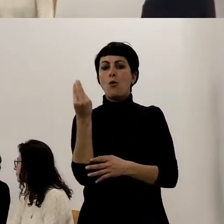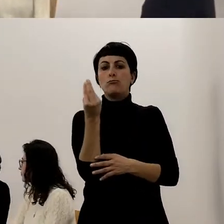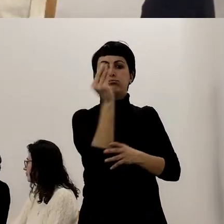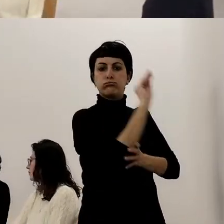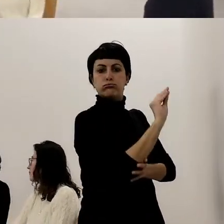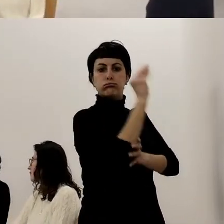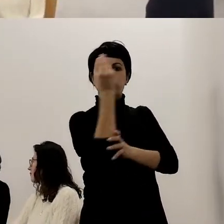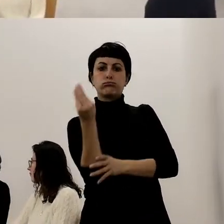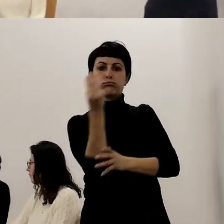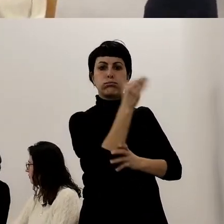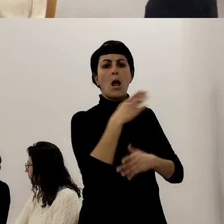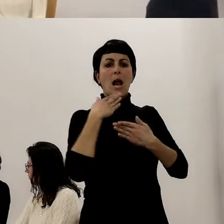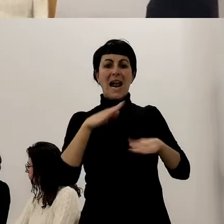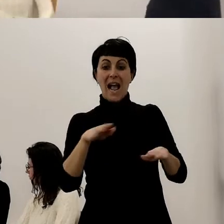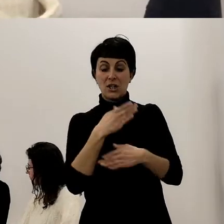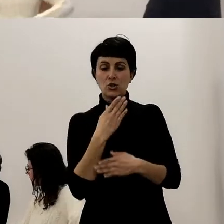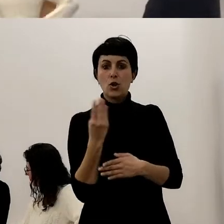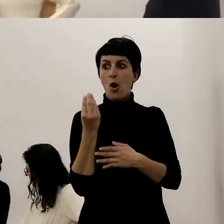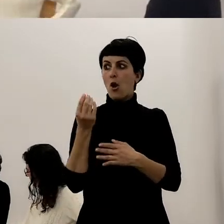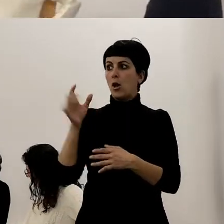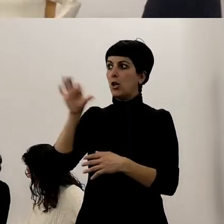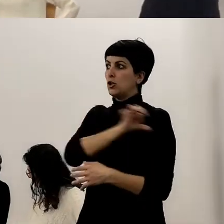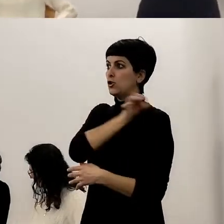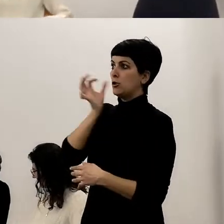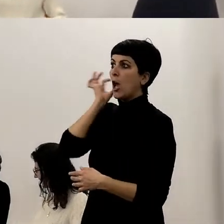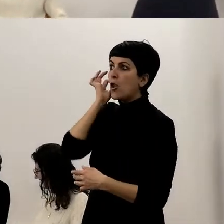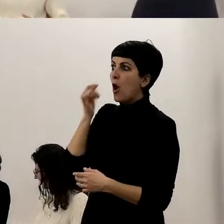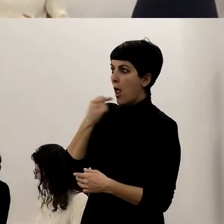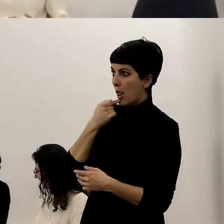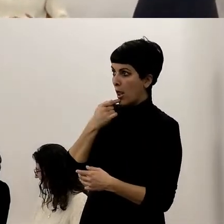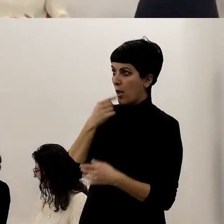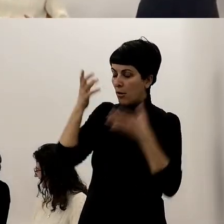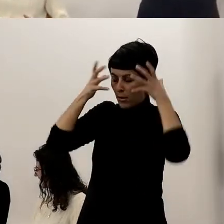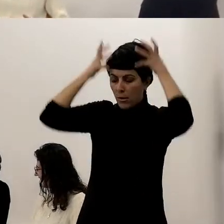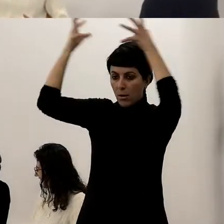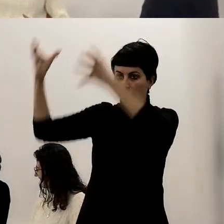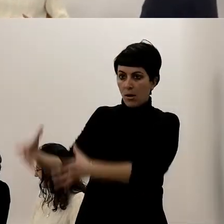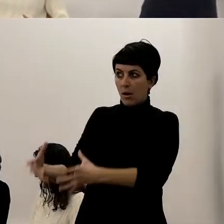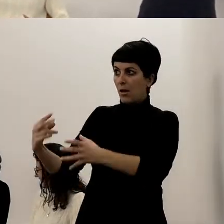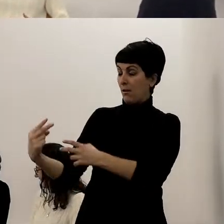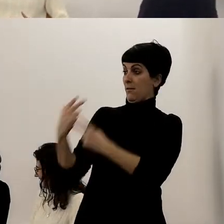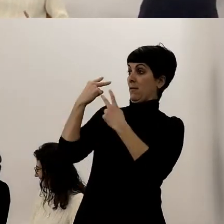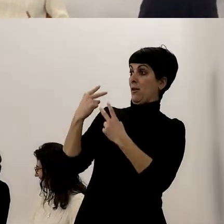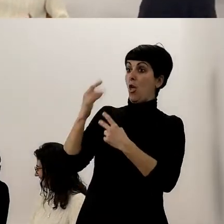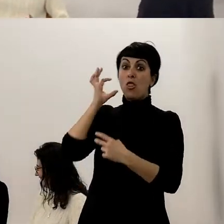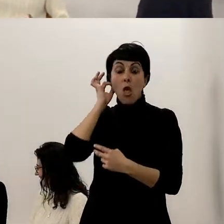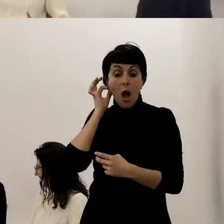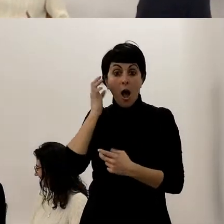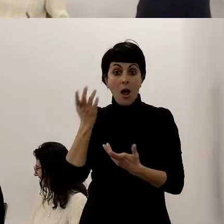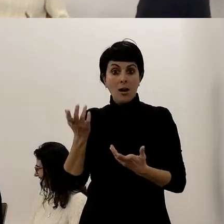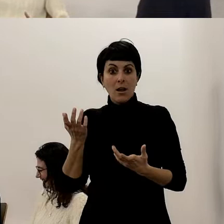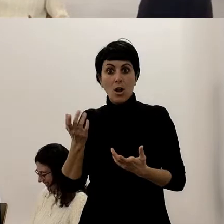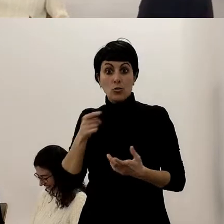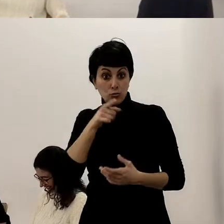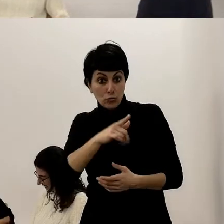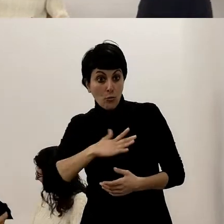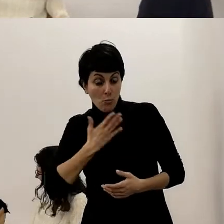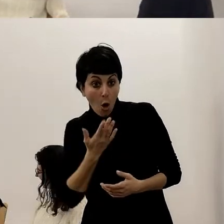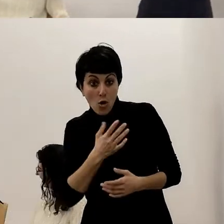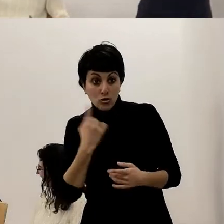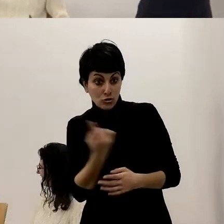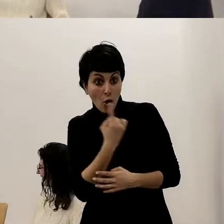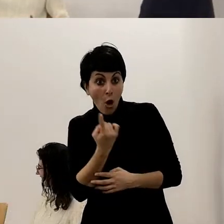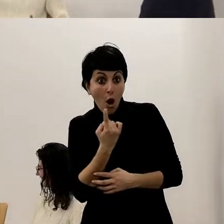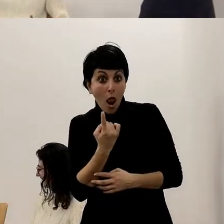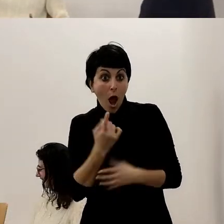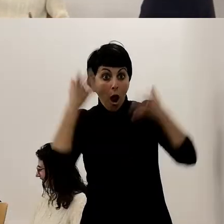cançó, surts, no? I una senyora, ai, tu sola podries? Però senyora, quanta gent es pensa que hi sola? I dius, no, com que jo sola podria?